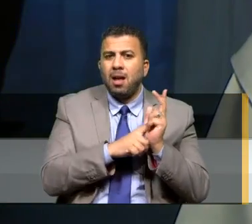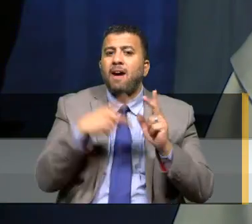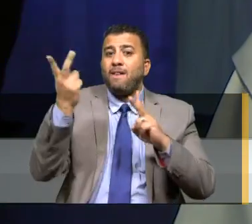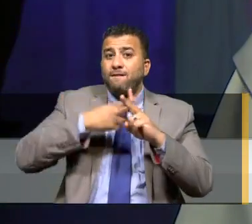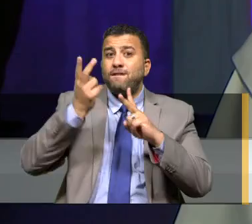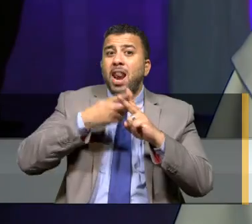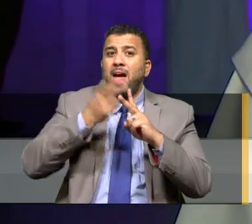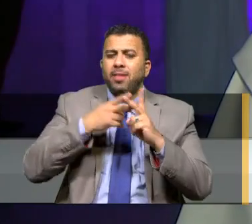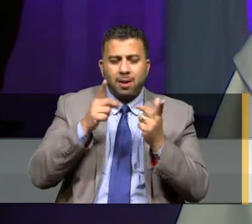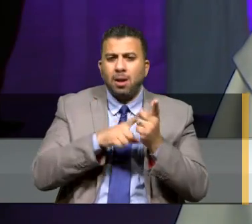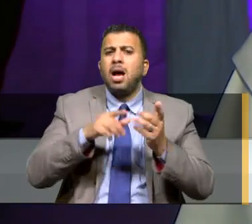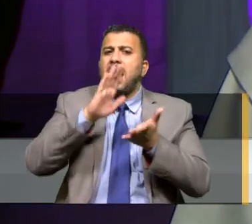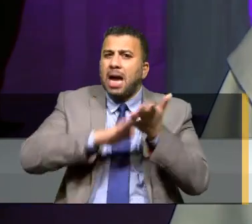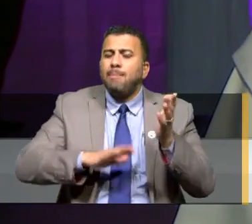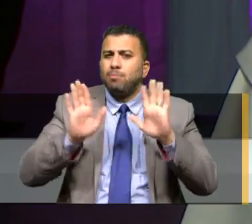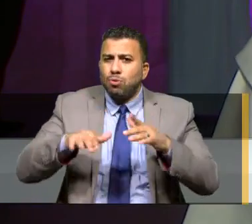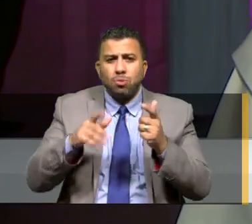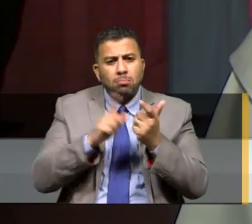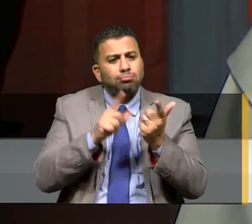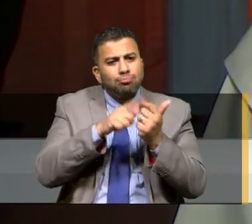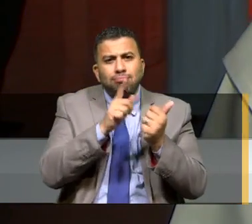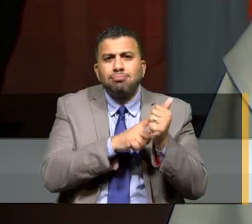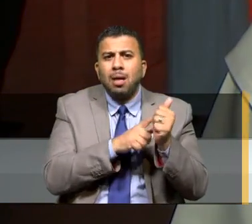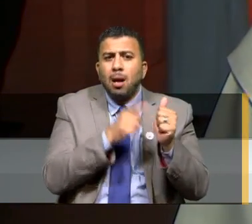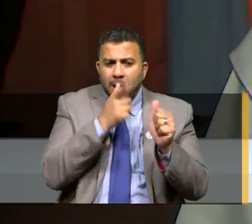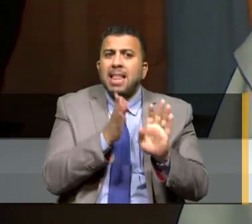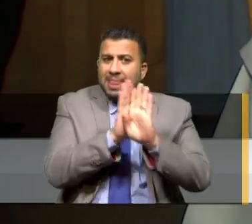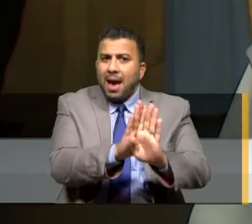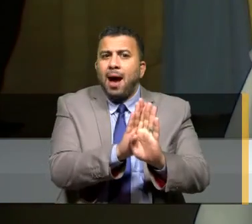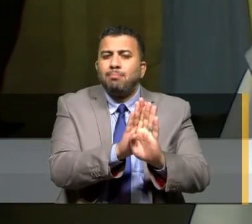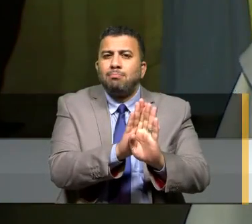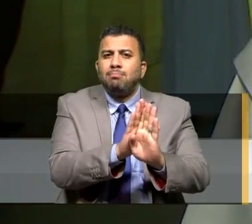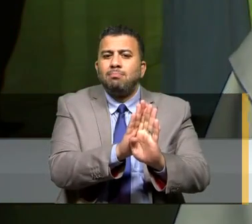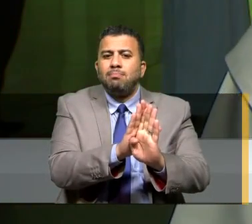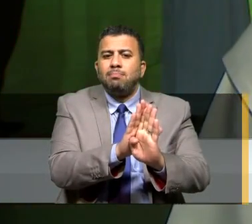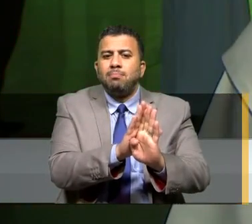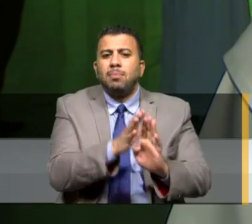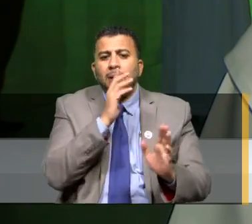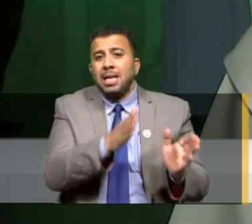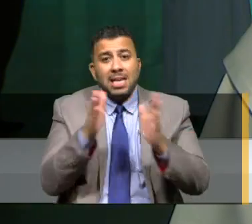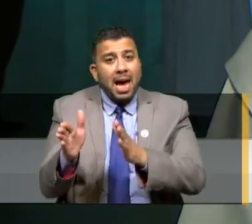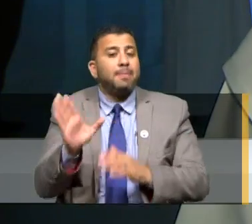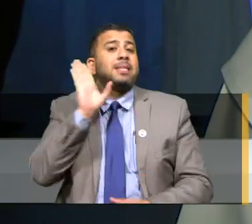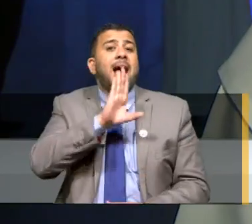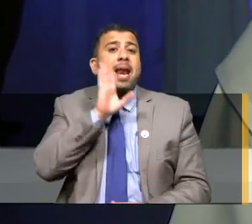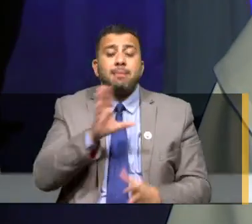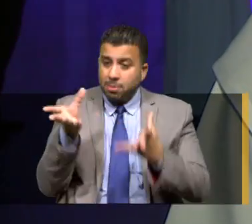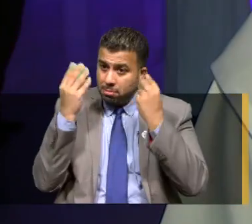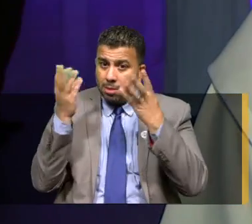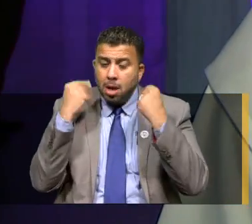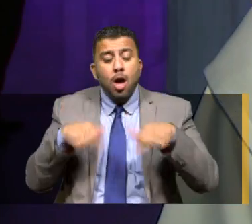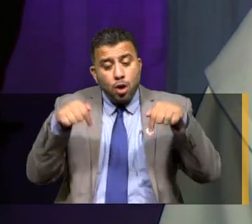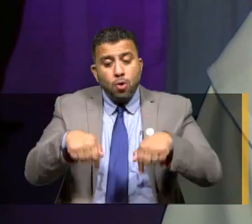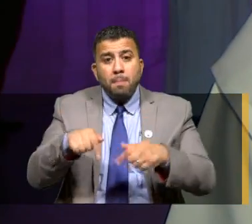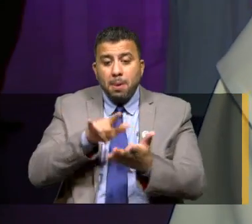الفنادق الموجودة والإقامات الموجودة، هذه كلها وأيضا تدعم أيضا الجانب التعليمي بكون أن اليوم